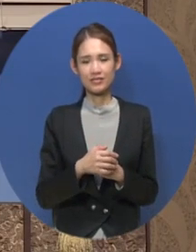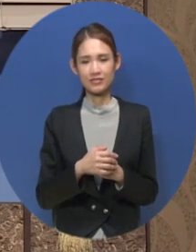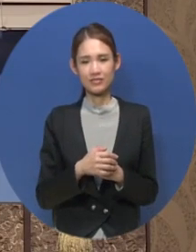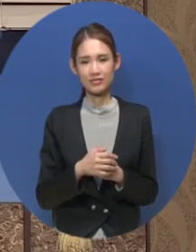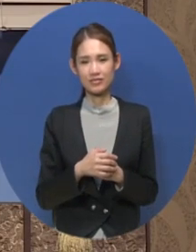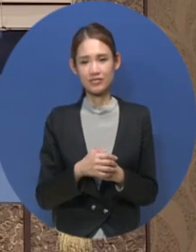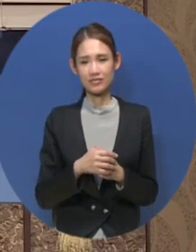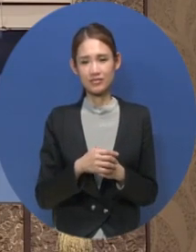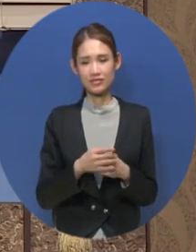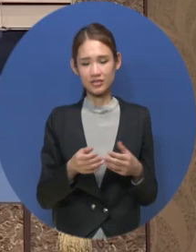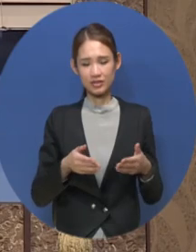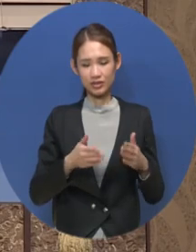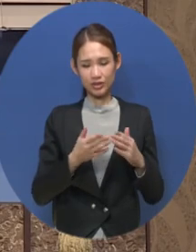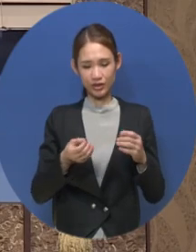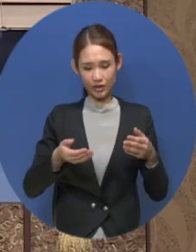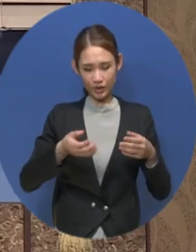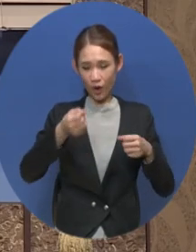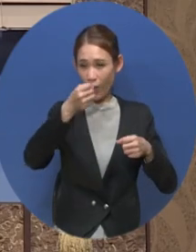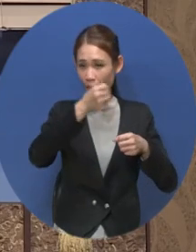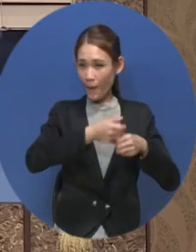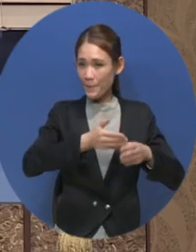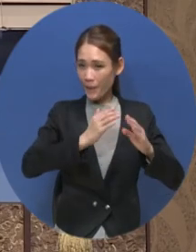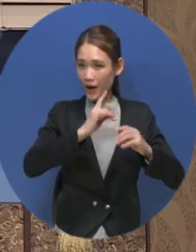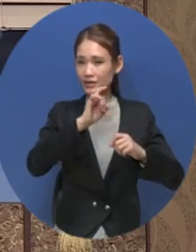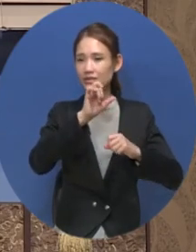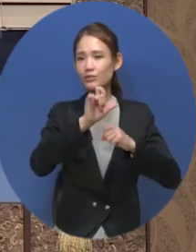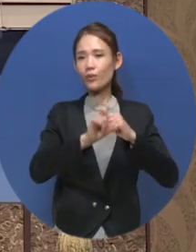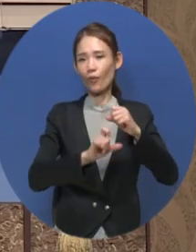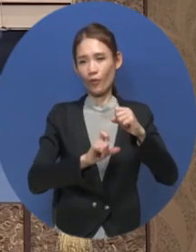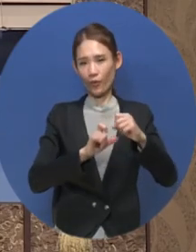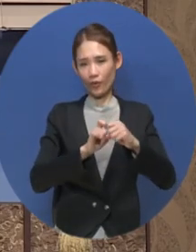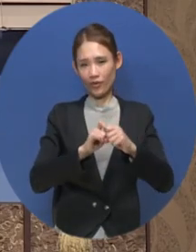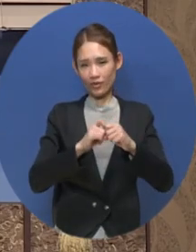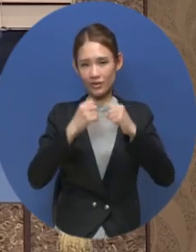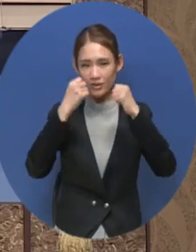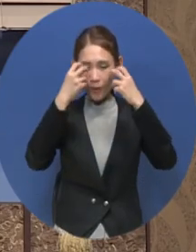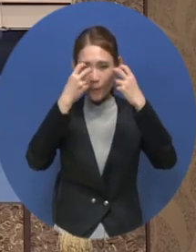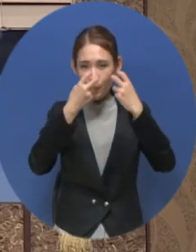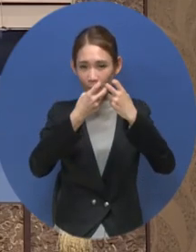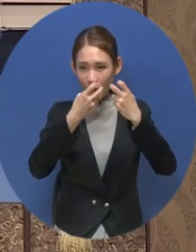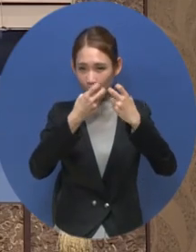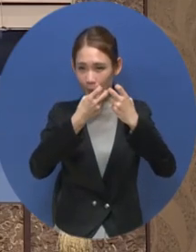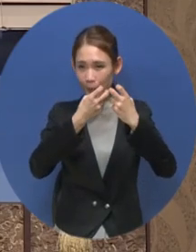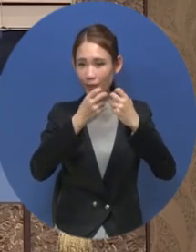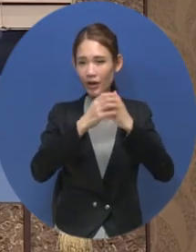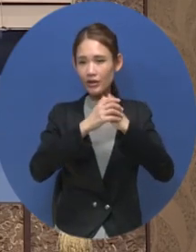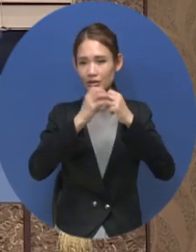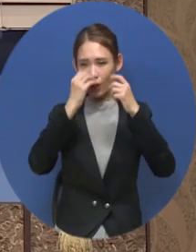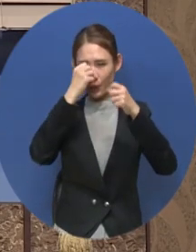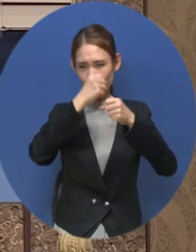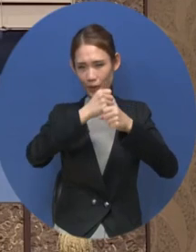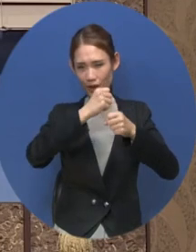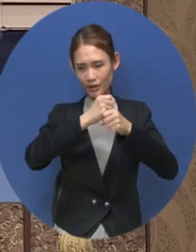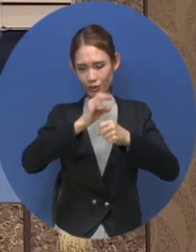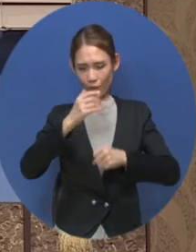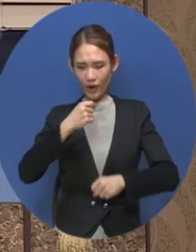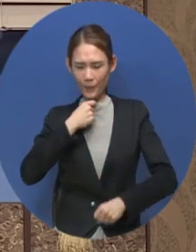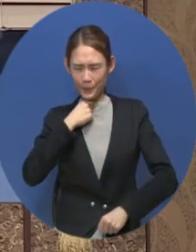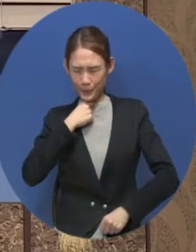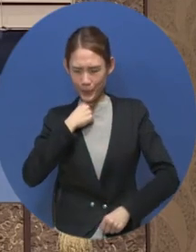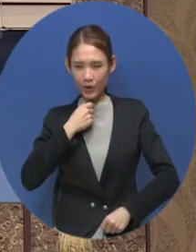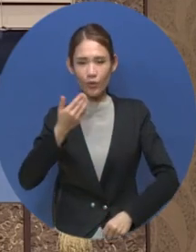이제 15년 설립한 지 됐지만 네. 새로운 방법으로 이제는 뭔가를 새롭게 만들어야 된다.